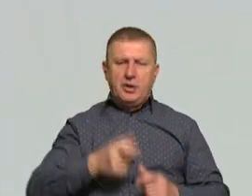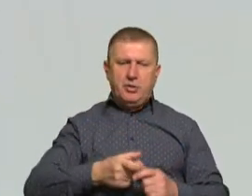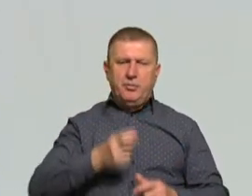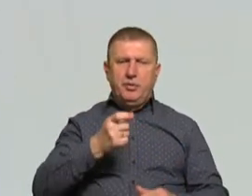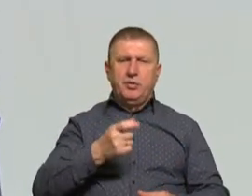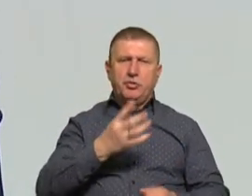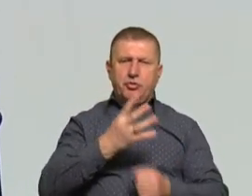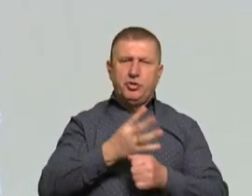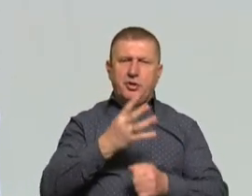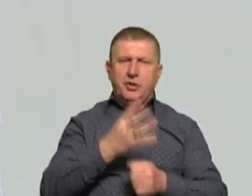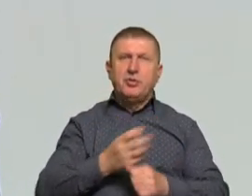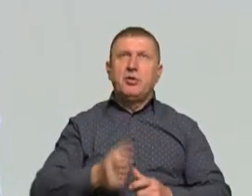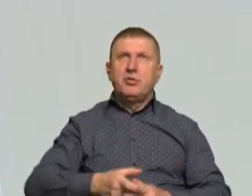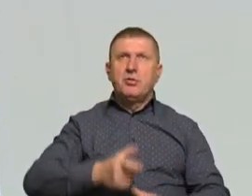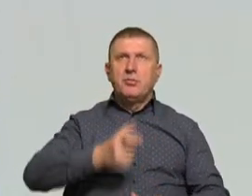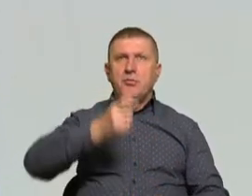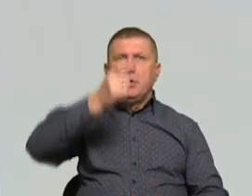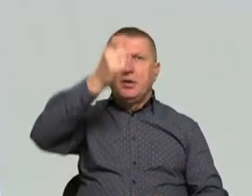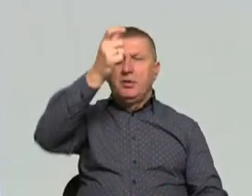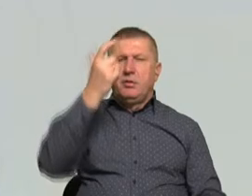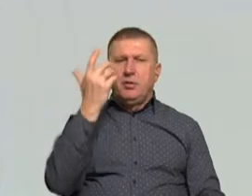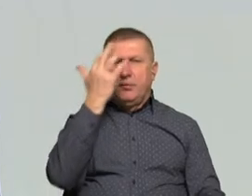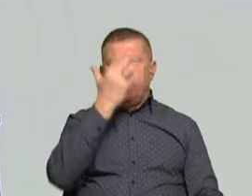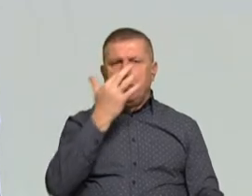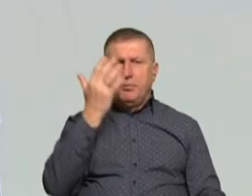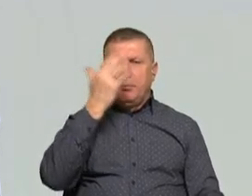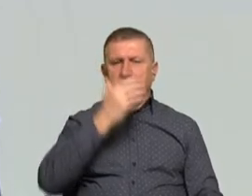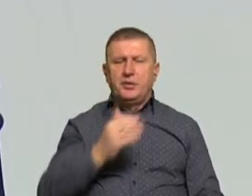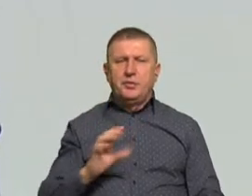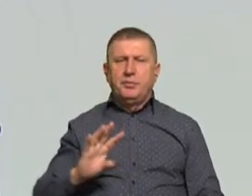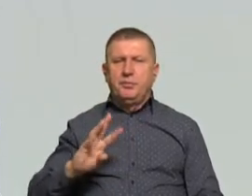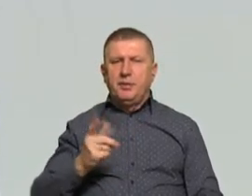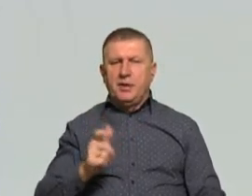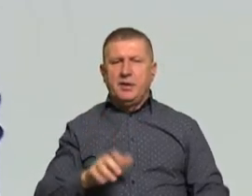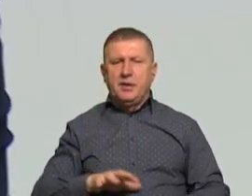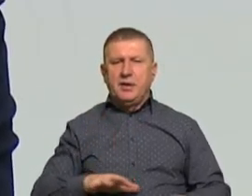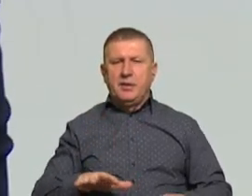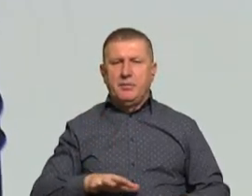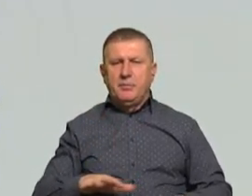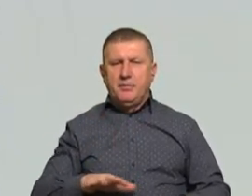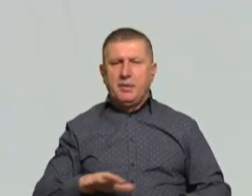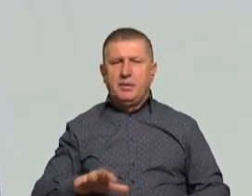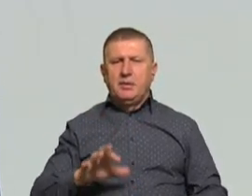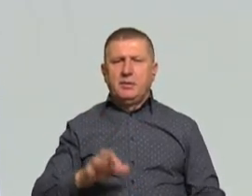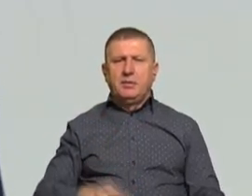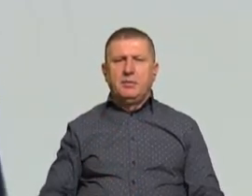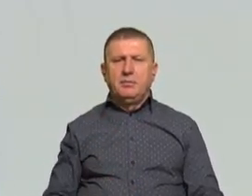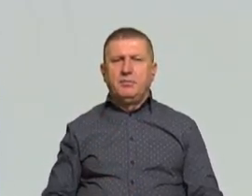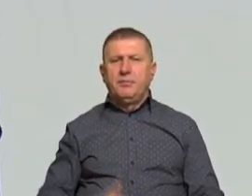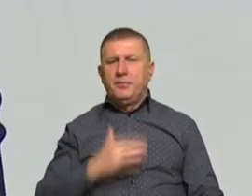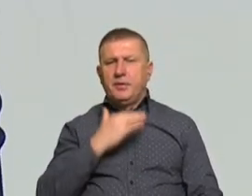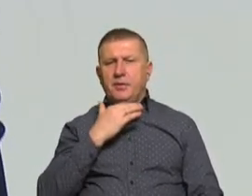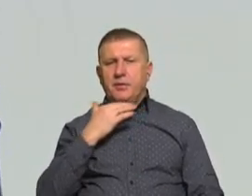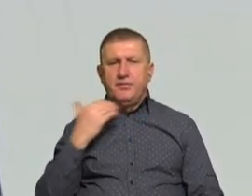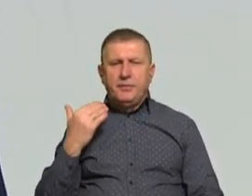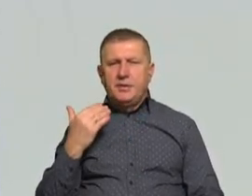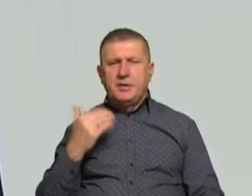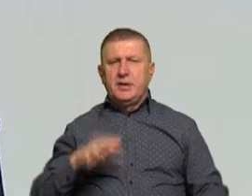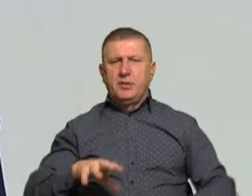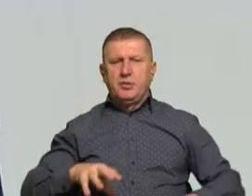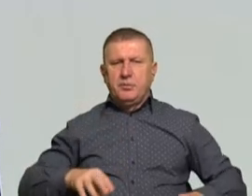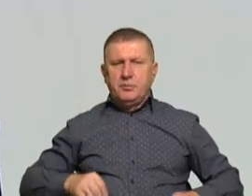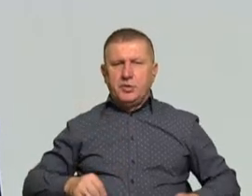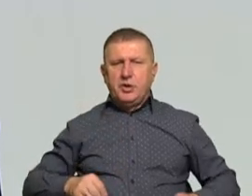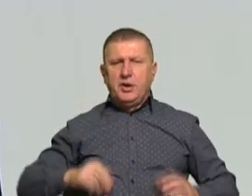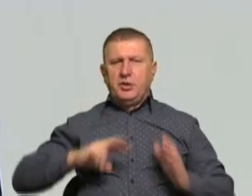takie 40-piętrowe, takie nam się marzą. Jest piękne miejsce, od sfery do dworca. Wystarczy przyjąć